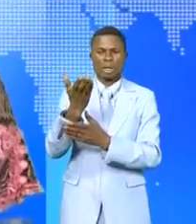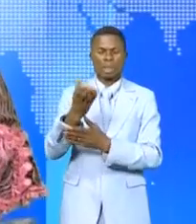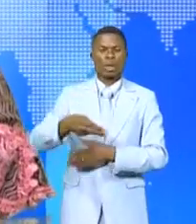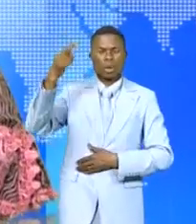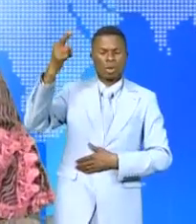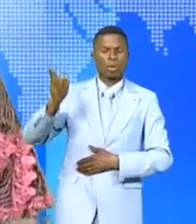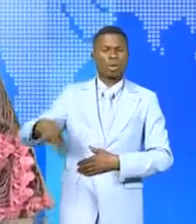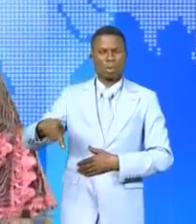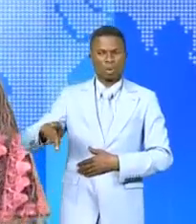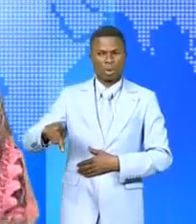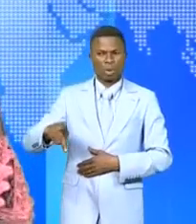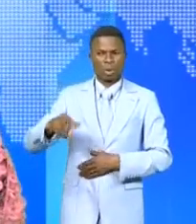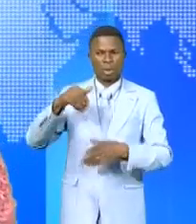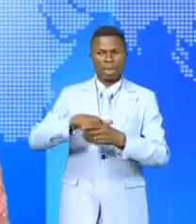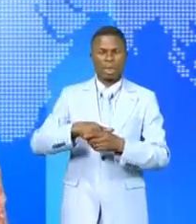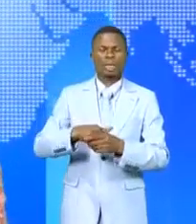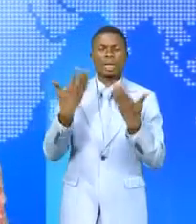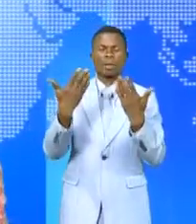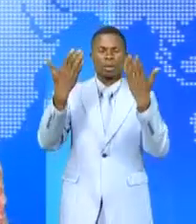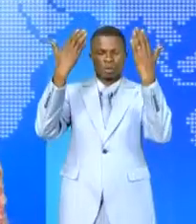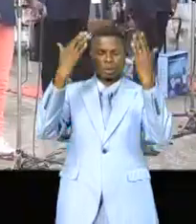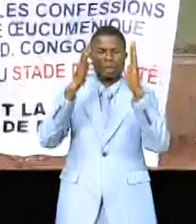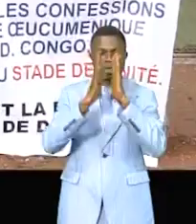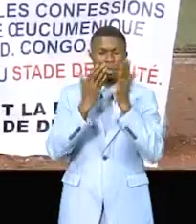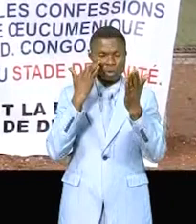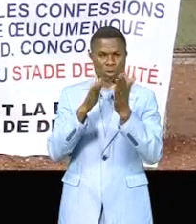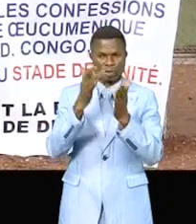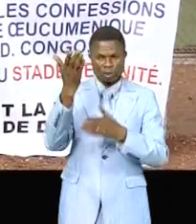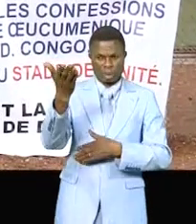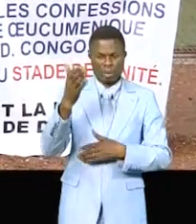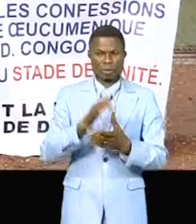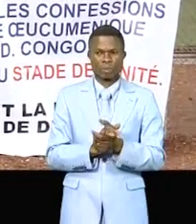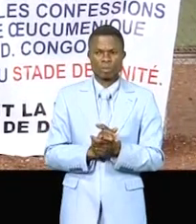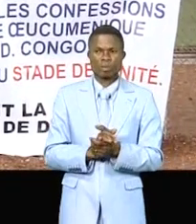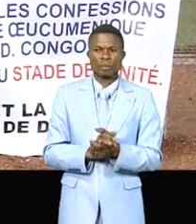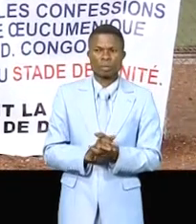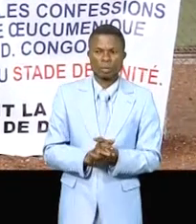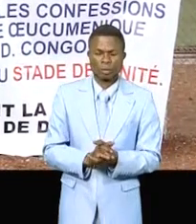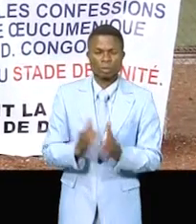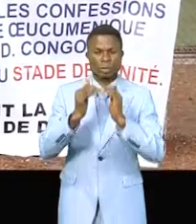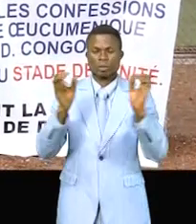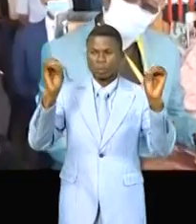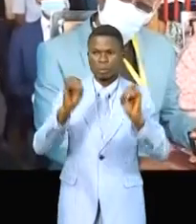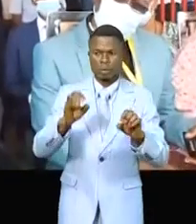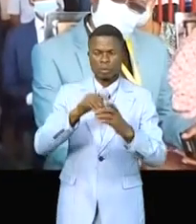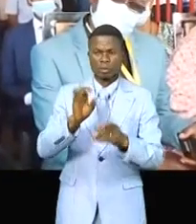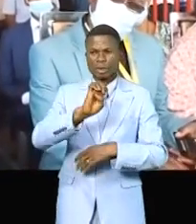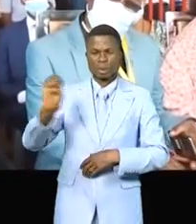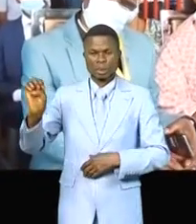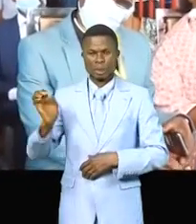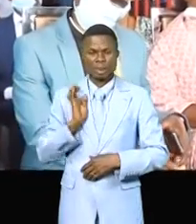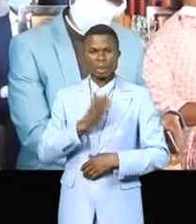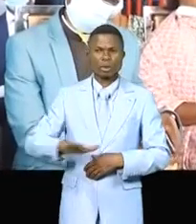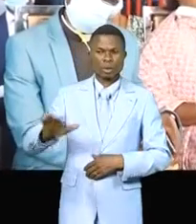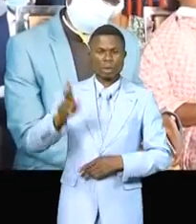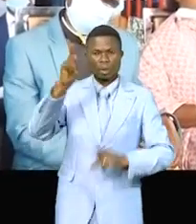dans la main du Seigneur Jésus-Christ. Regardez. De guerre et insécurité récurrente à l'est de la RD Congo, des